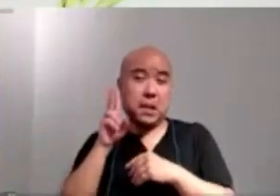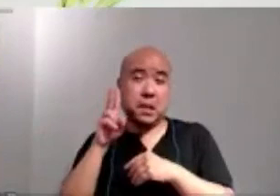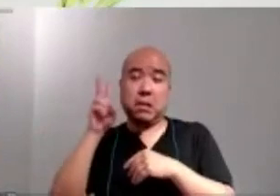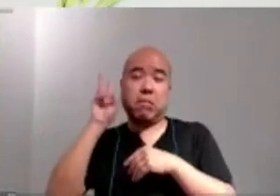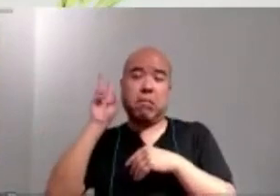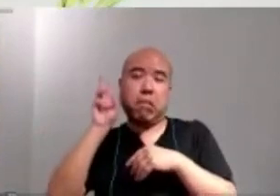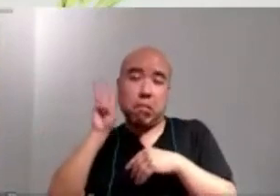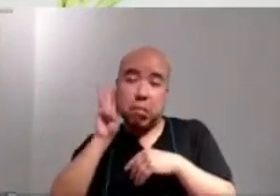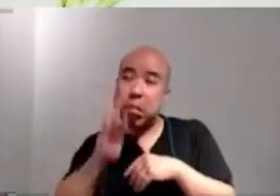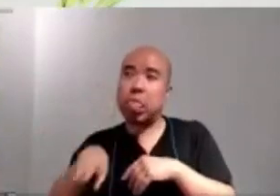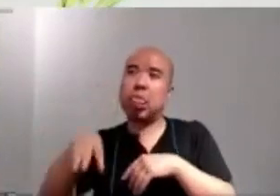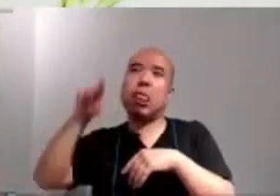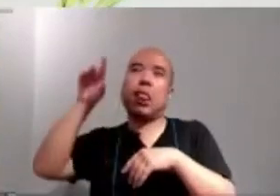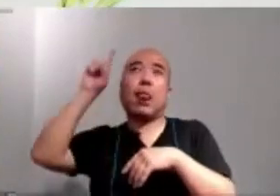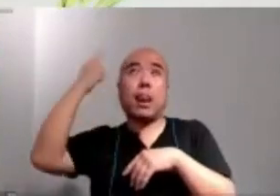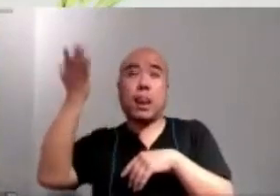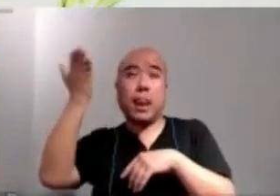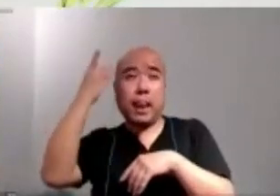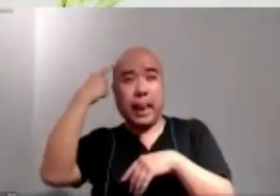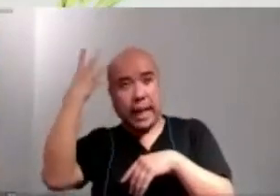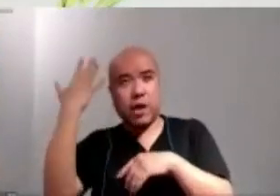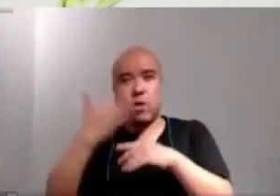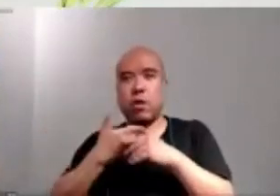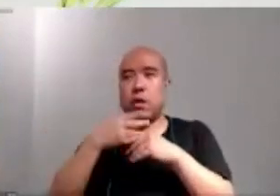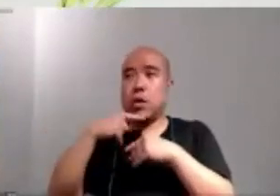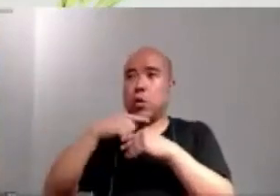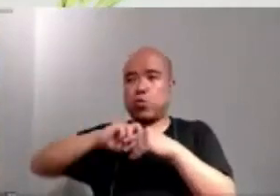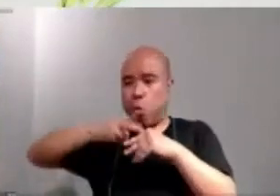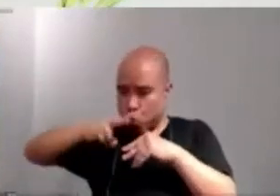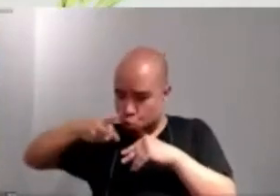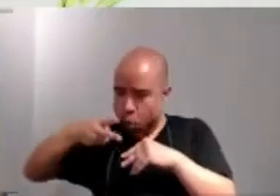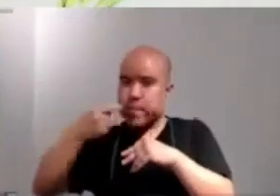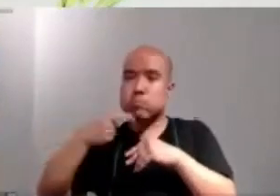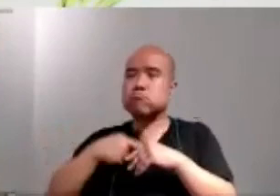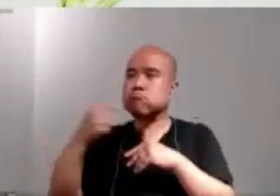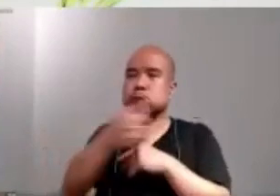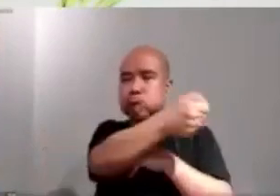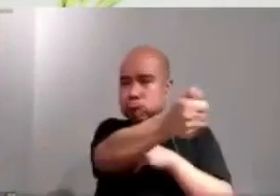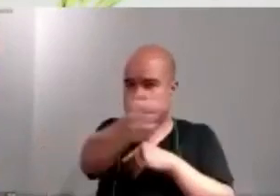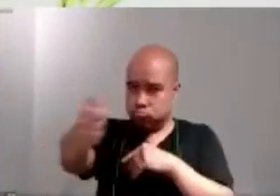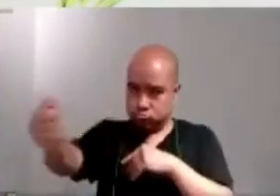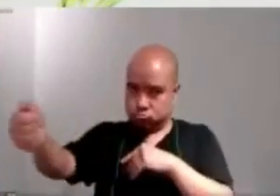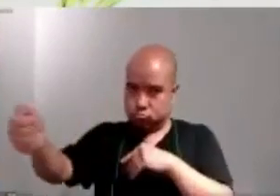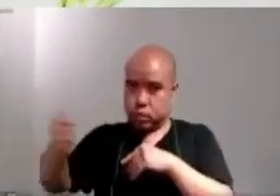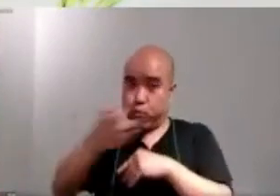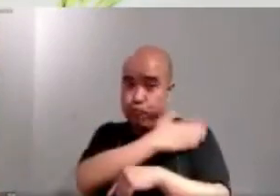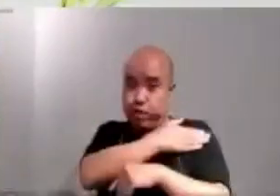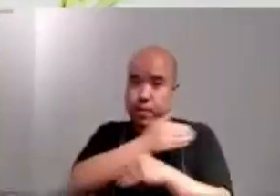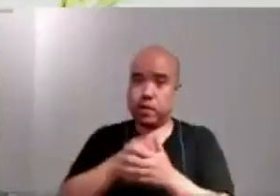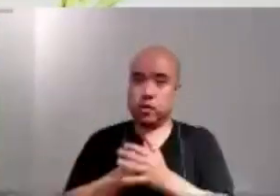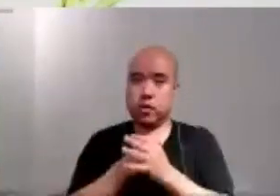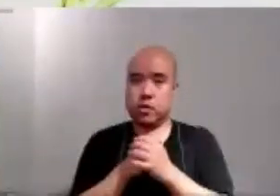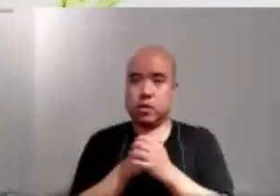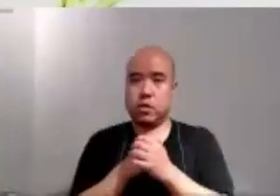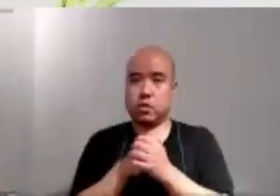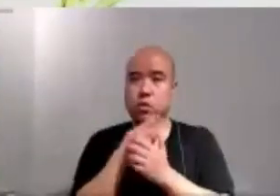他們都是不眠不休地優化所有的細節。在這裡很多謝你們 咁我哋特别要为我哋嘅秘